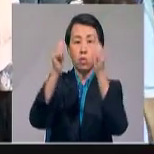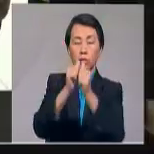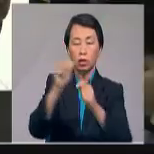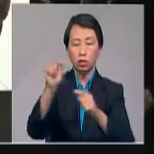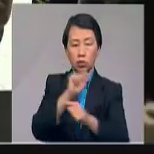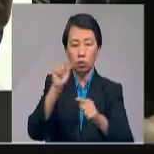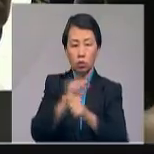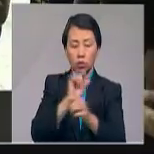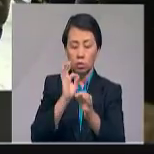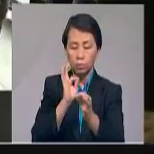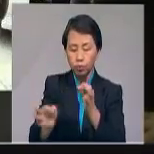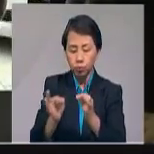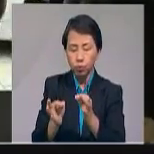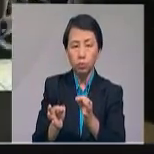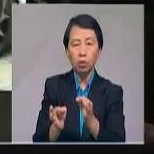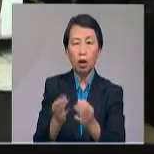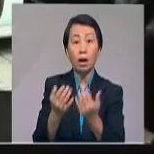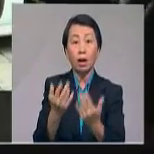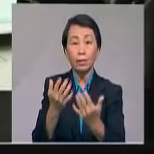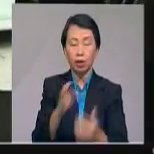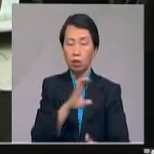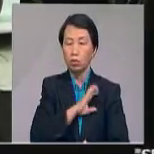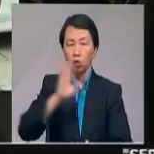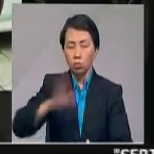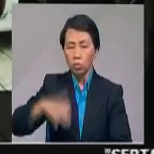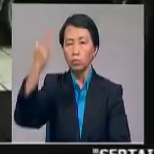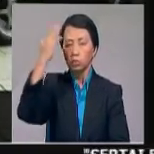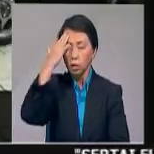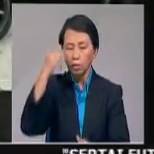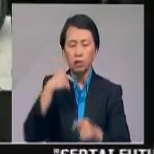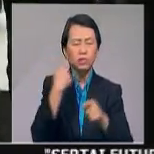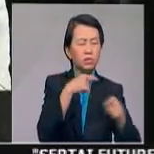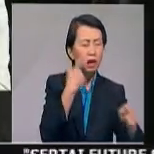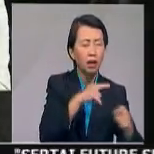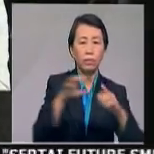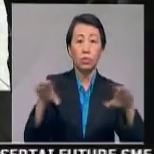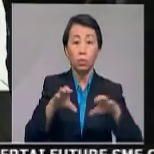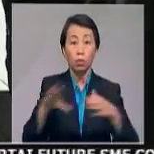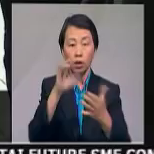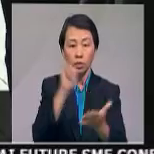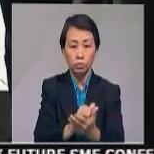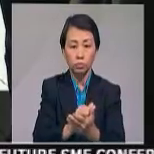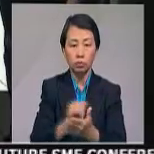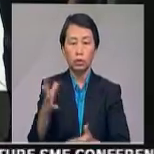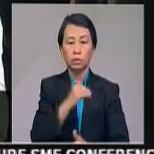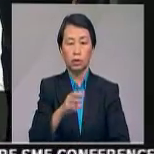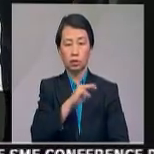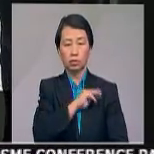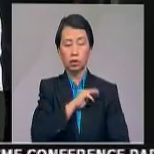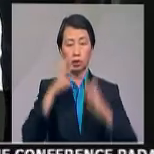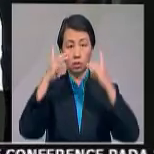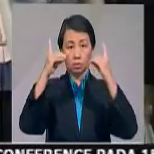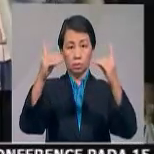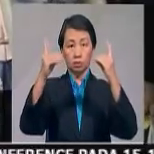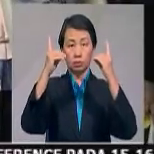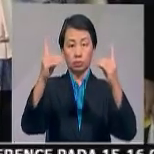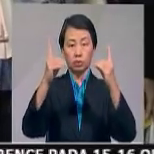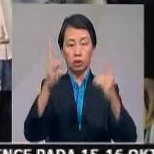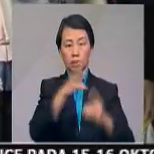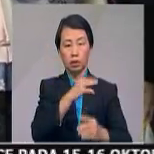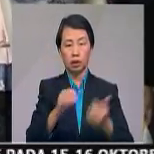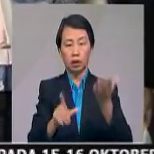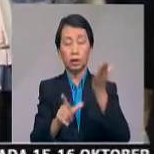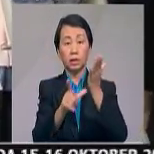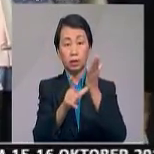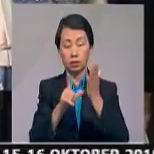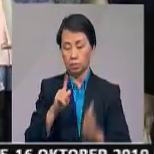menggunakan pemetik api. Polis masih belum dapat mengenal pasti siapa yang melakukannya. Sementara itu, Menteri Pendidikan Dr. Maslim Malik dan